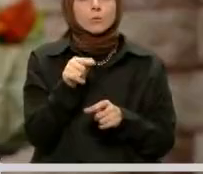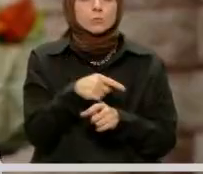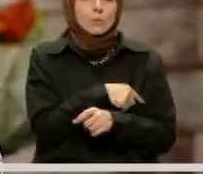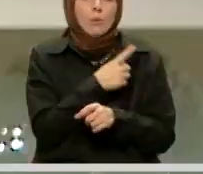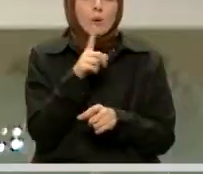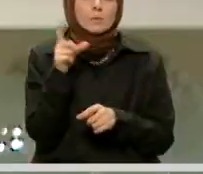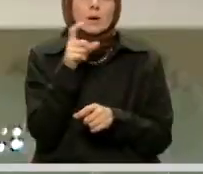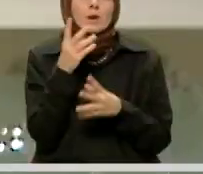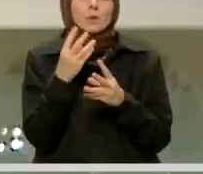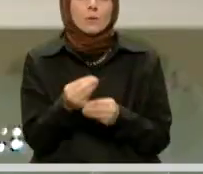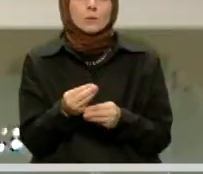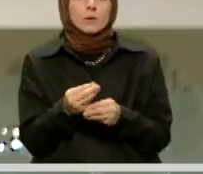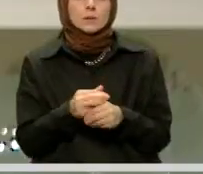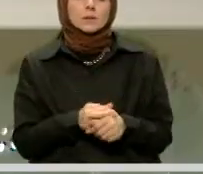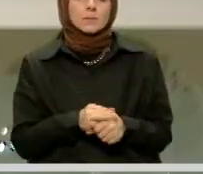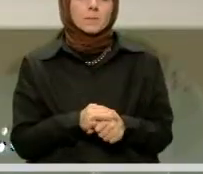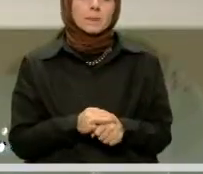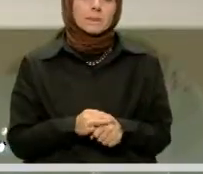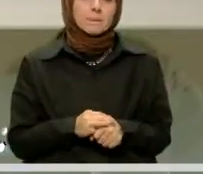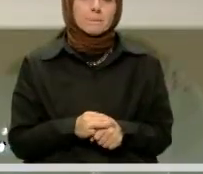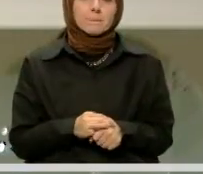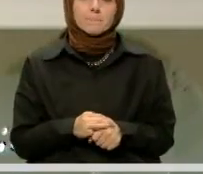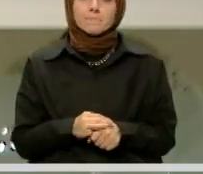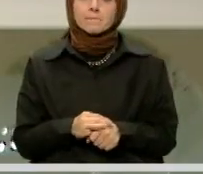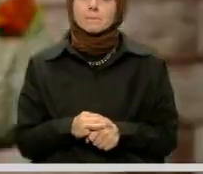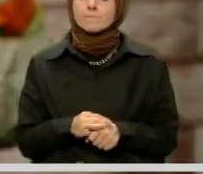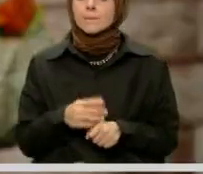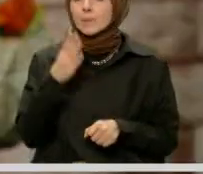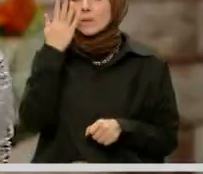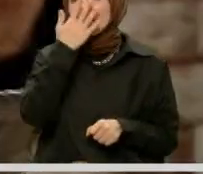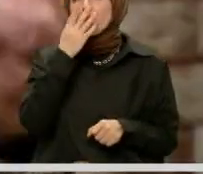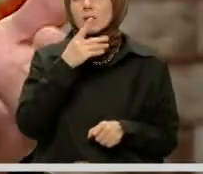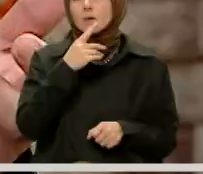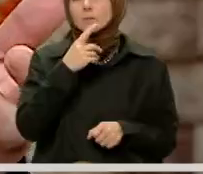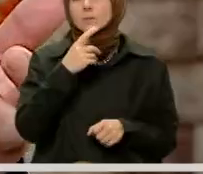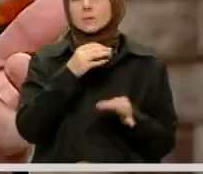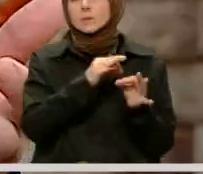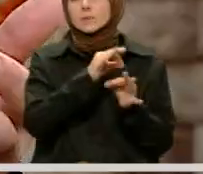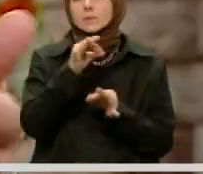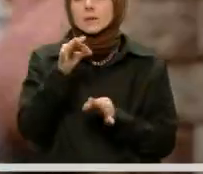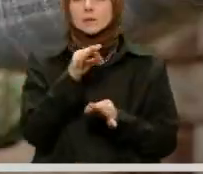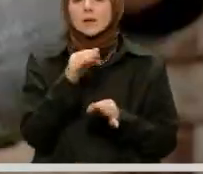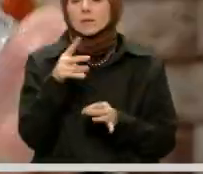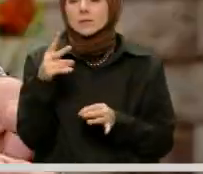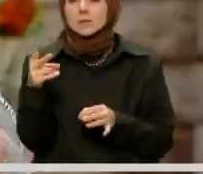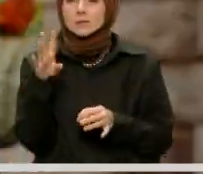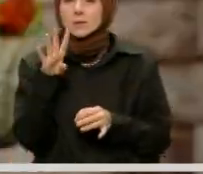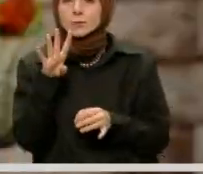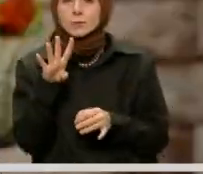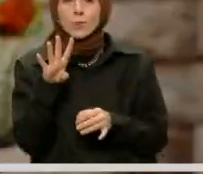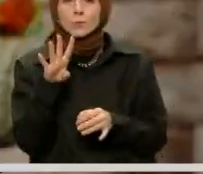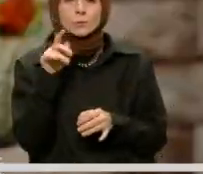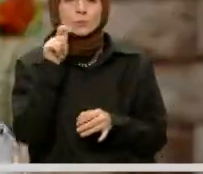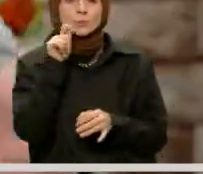Nasıl Ramazan yok falan. İlk öğrendiğimizde hep böyle bir şaşmışız. Öyle yani, Araplar tarafından o cahiliye çağında dört tane kutsal ayı hadi bir